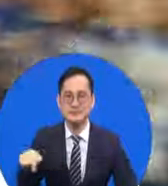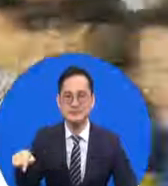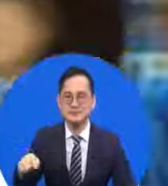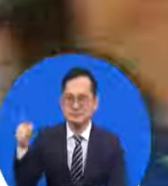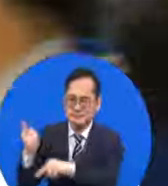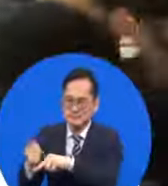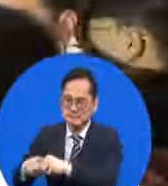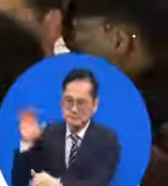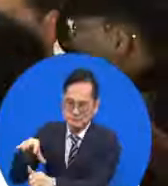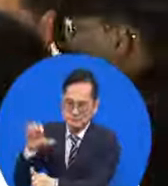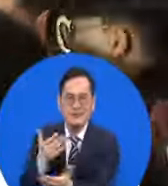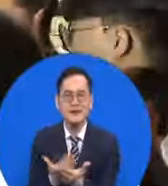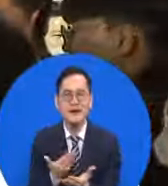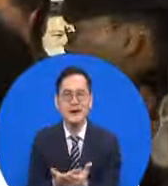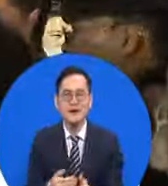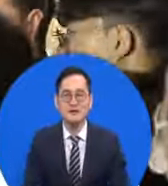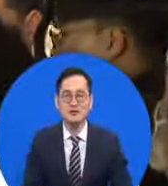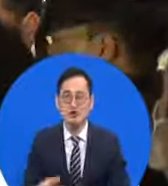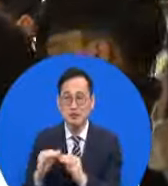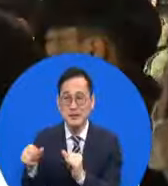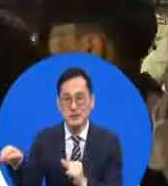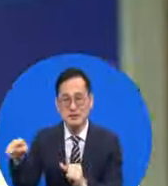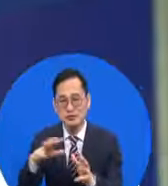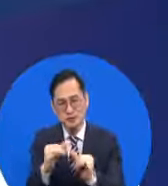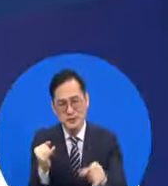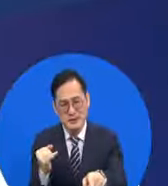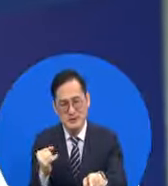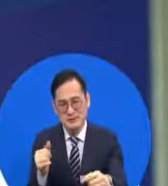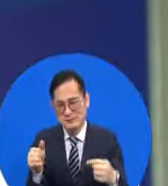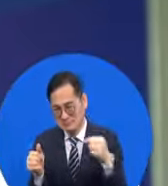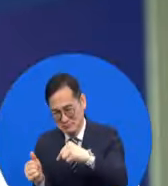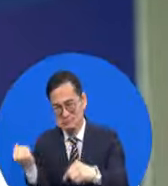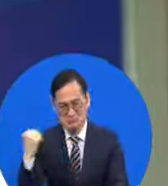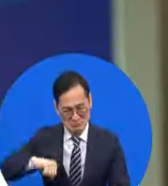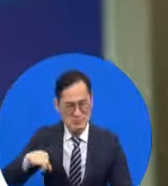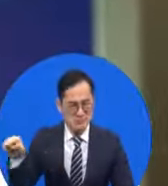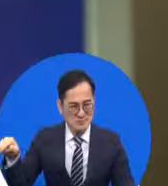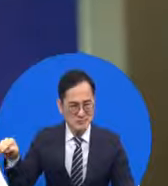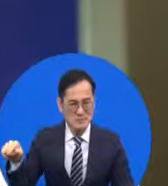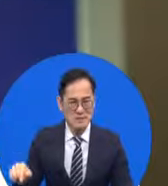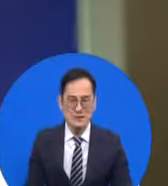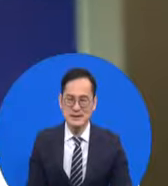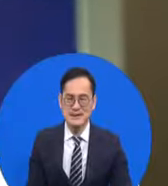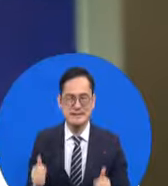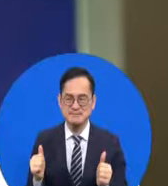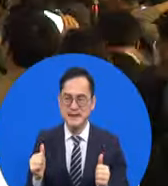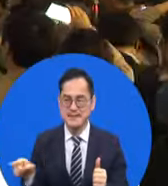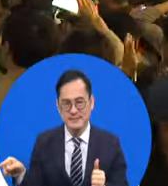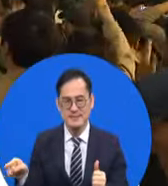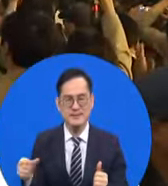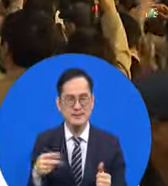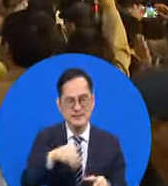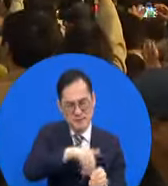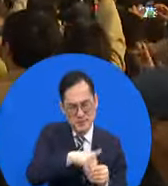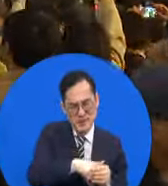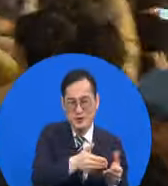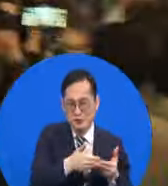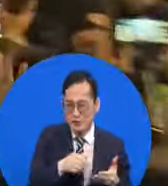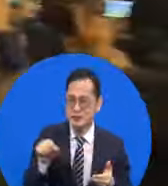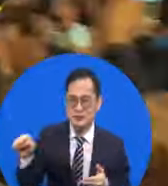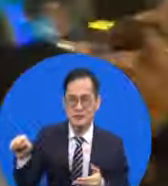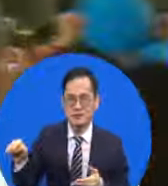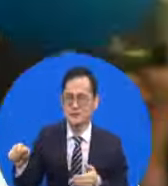민생을 외면하고 민의를 거부한 정권을 투표로 심판해 무너진 대한민국을 다시 세워달라고 했습니다.